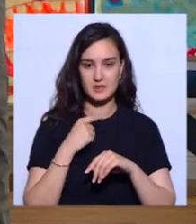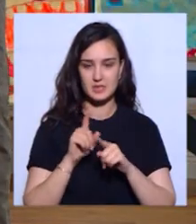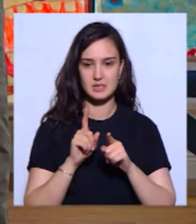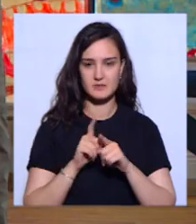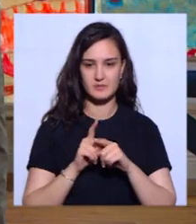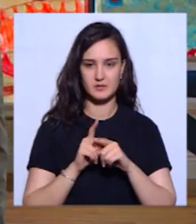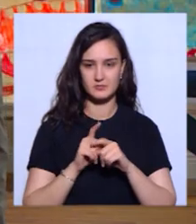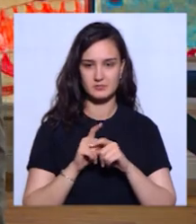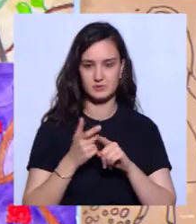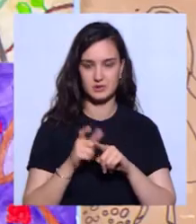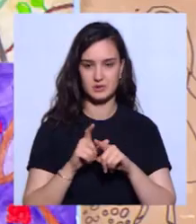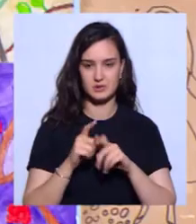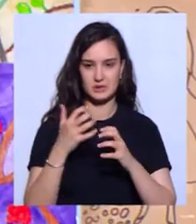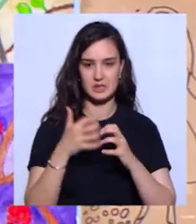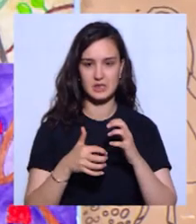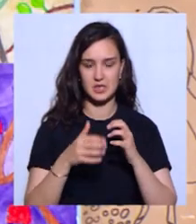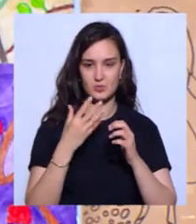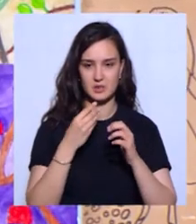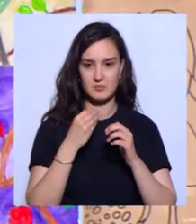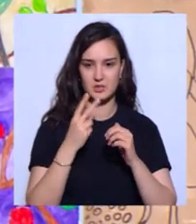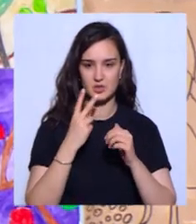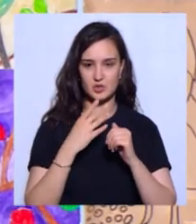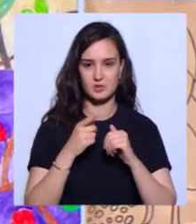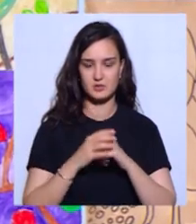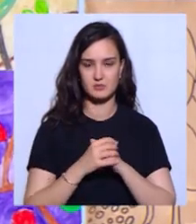ძალიან ნეიტრალურად ჩანს.